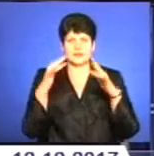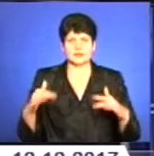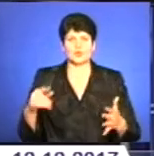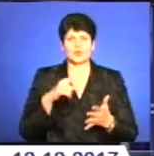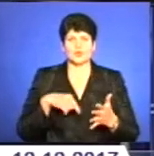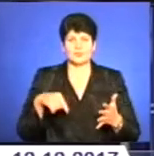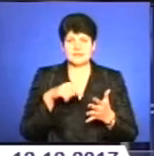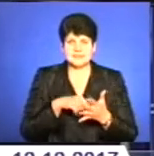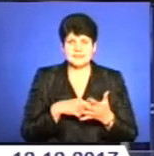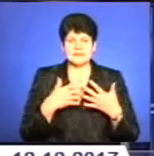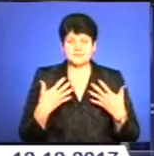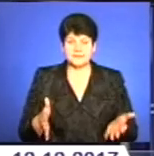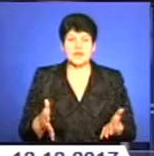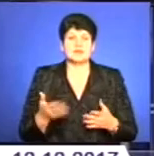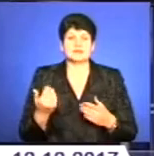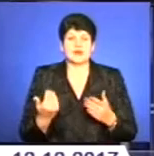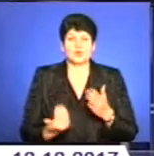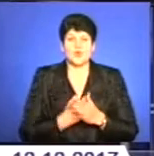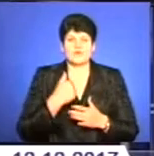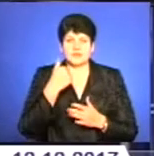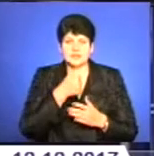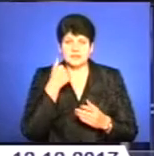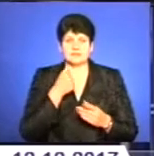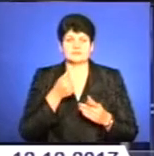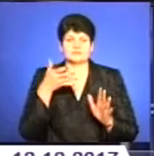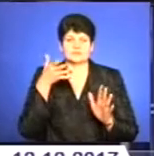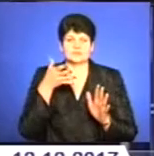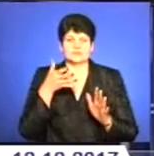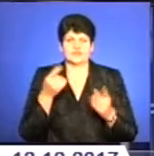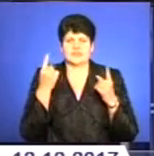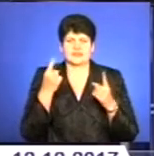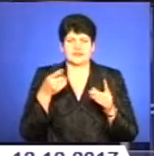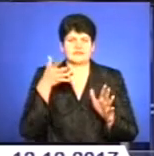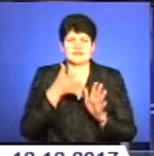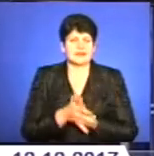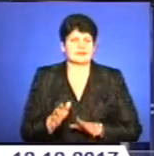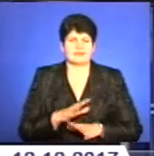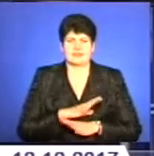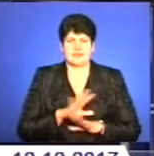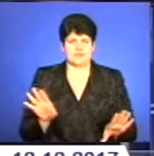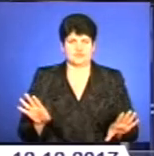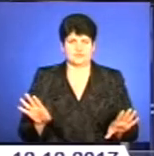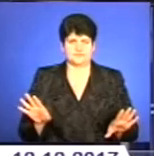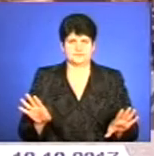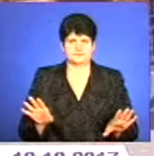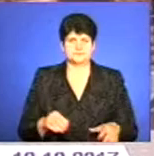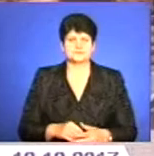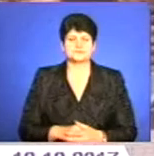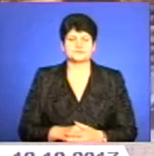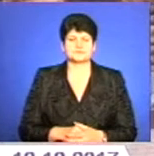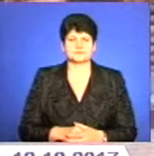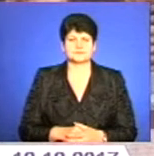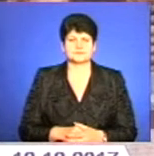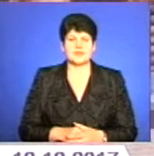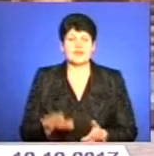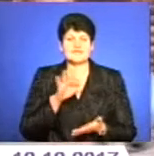У міській раді кажуть, на новорічне оздоблення цьогоріч капітальних видатків не було. Детальніше у наступному матеріалі.